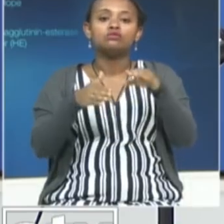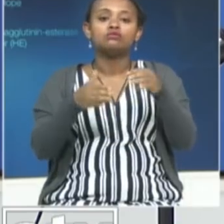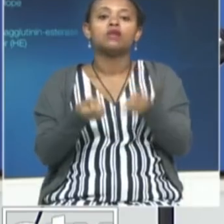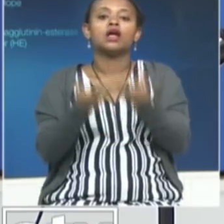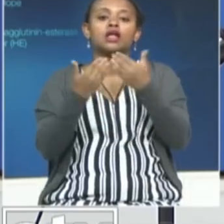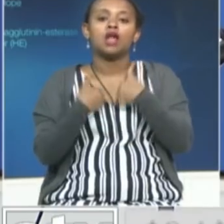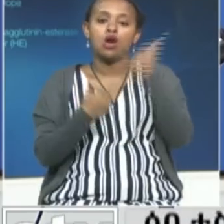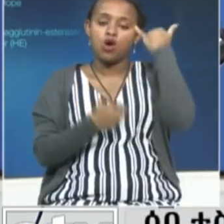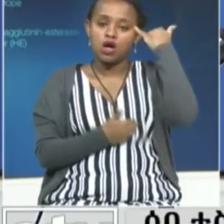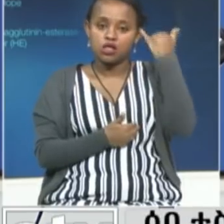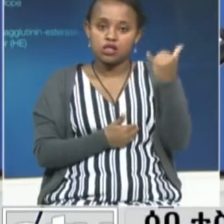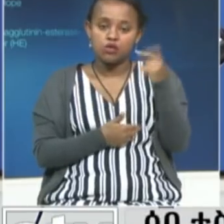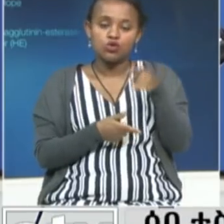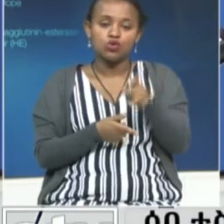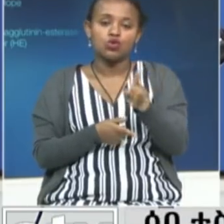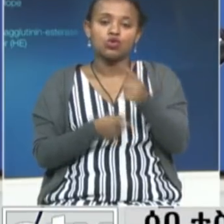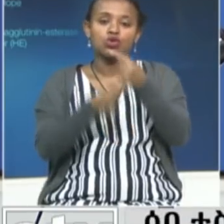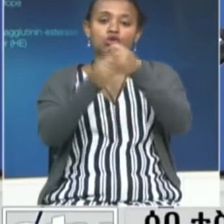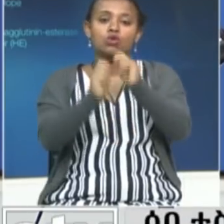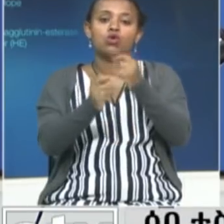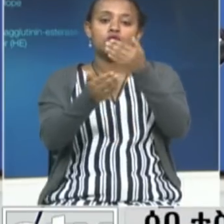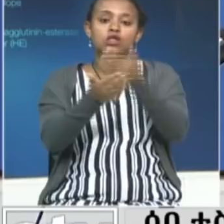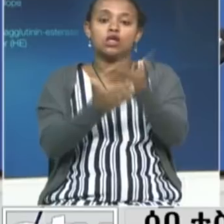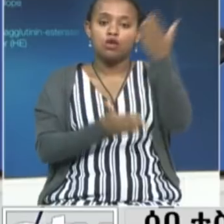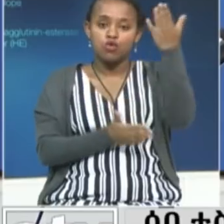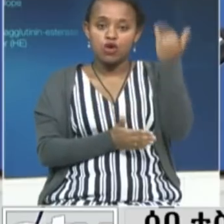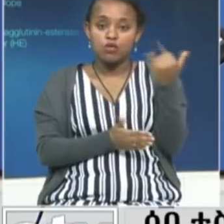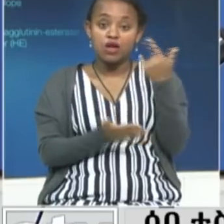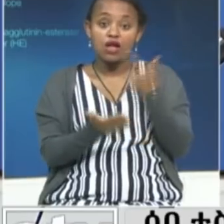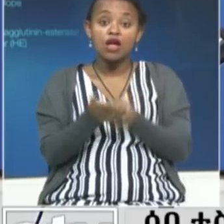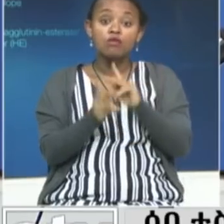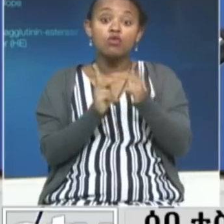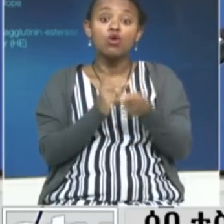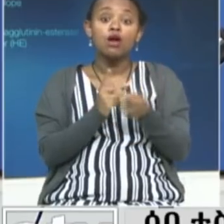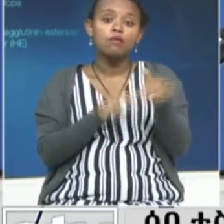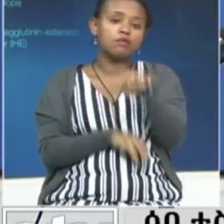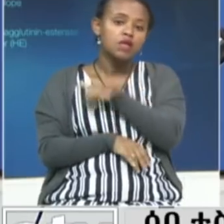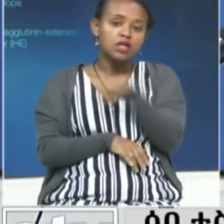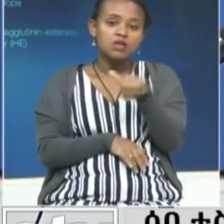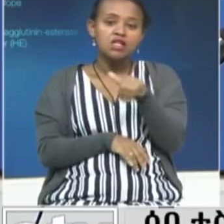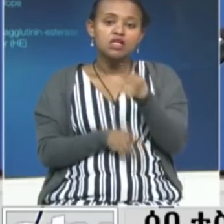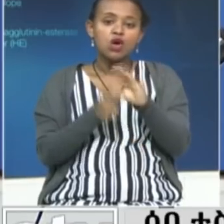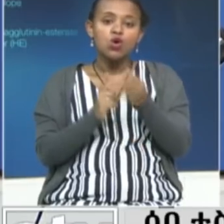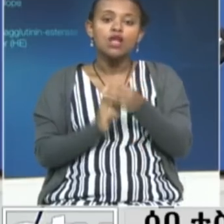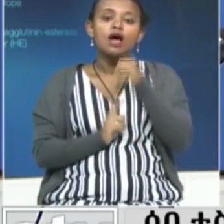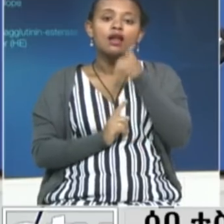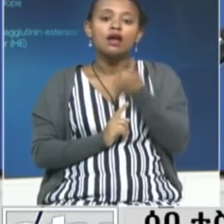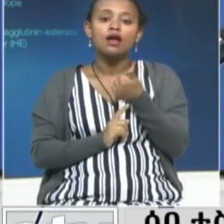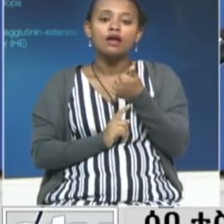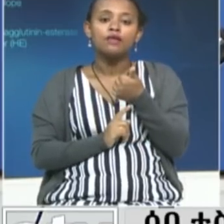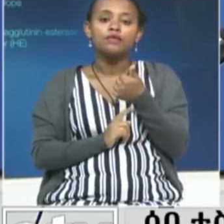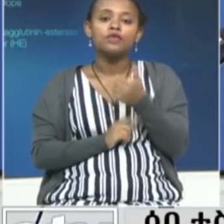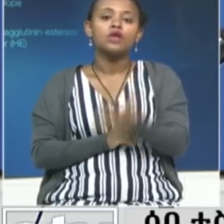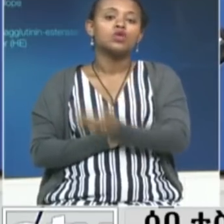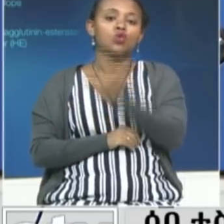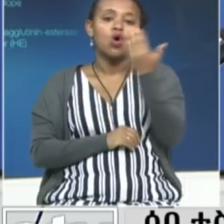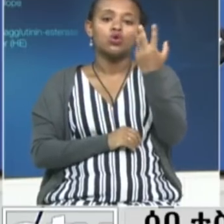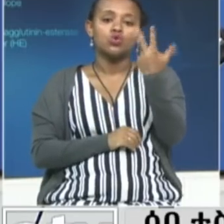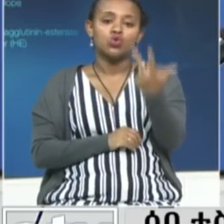ያሉ ሀሳቦች፣ ጥቆማዎችና ተሞክሮች ሲቀርቡ ነበር። ይሄ ፕሮግራም በተመሳሳይ ሁኔታ ነገ